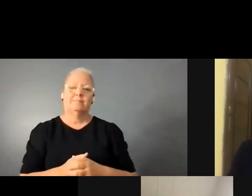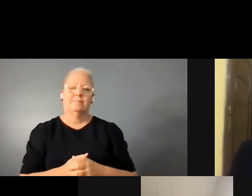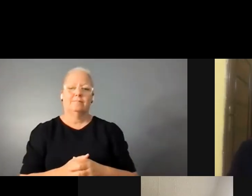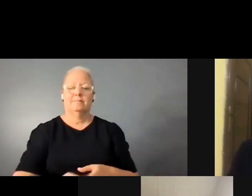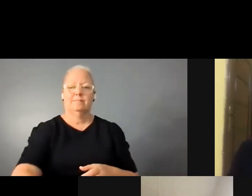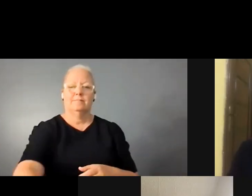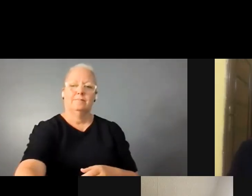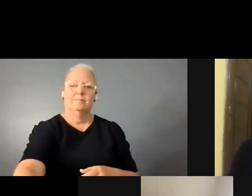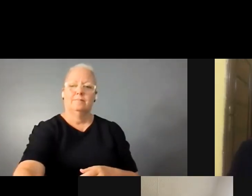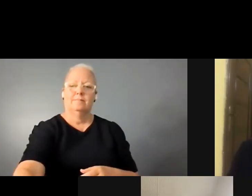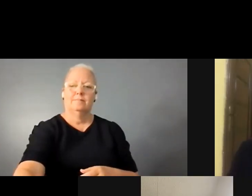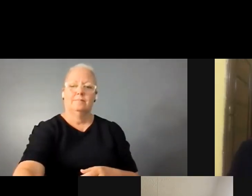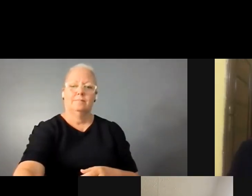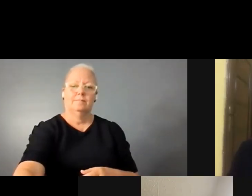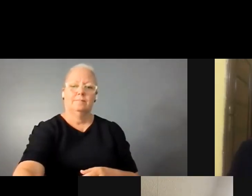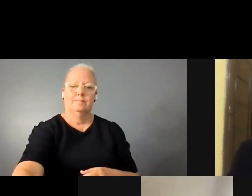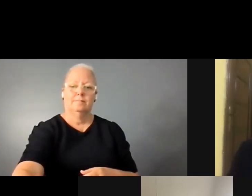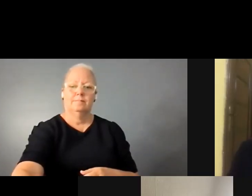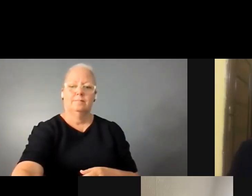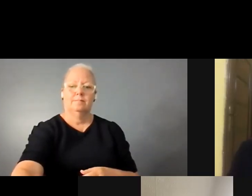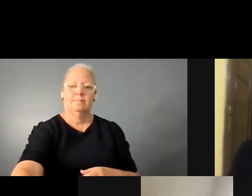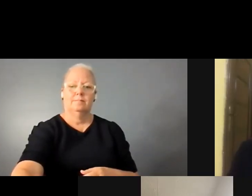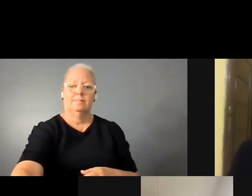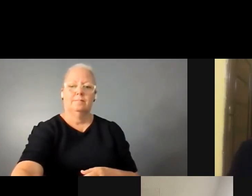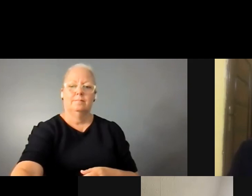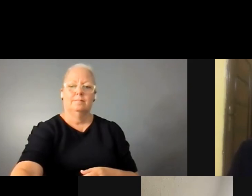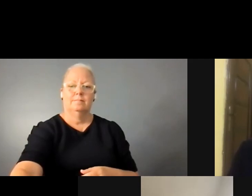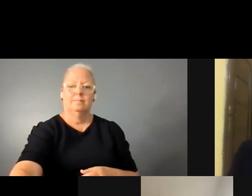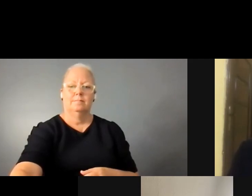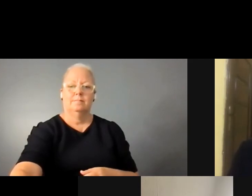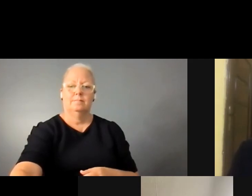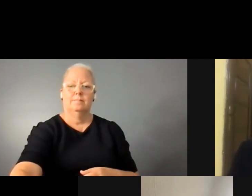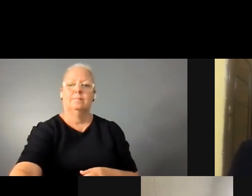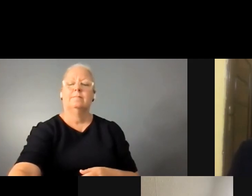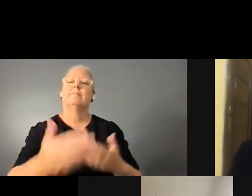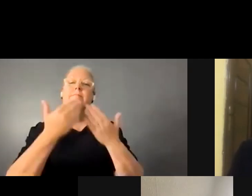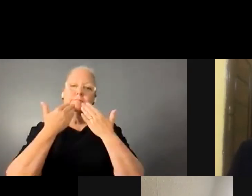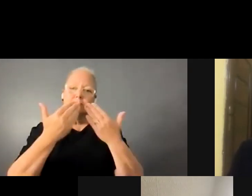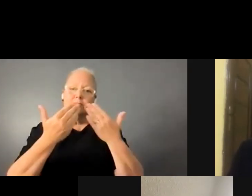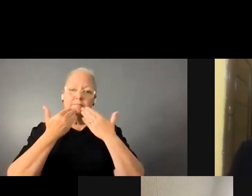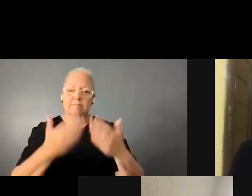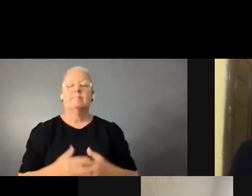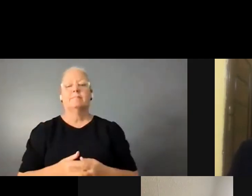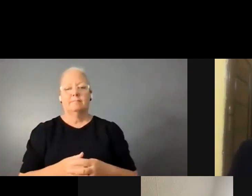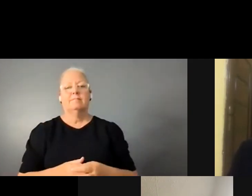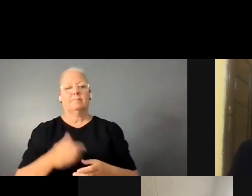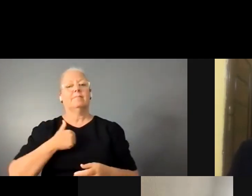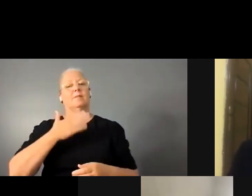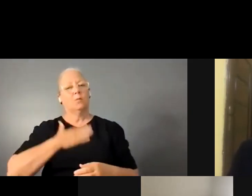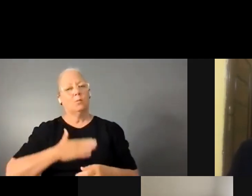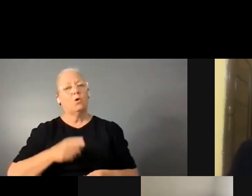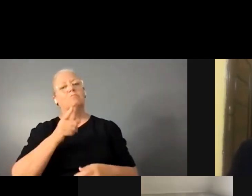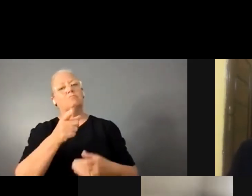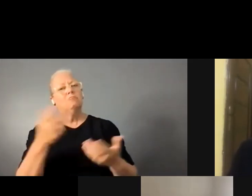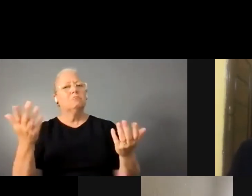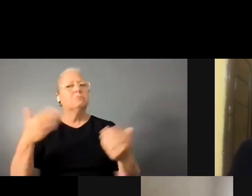شكرا مامون Great. Thank you very much, Mamoon. شكرا I wish you شكرا great success. Thank you very much for